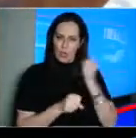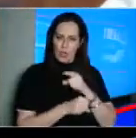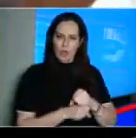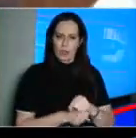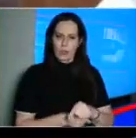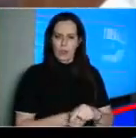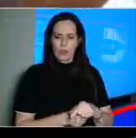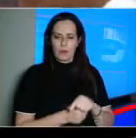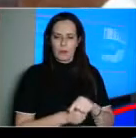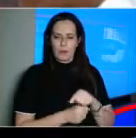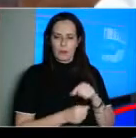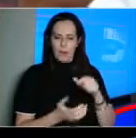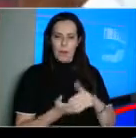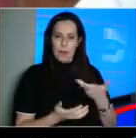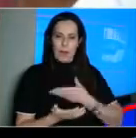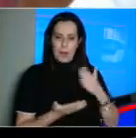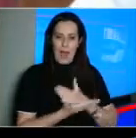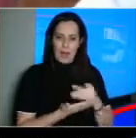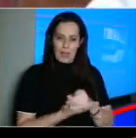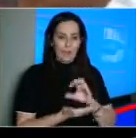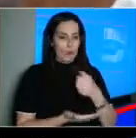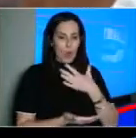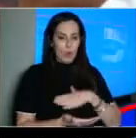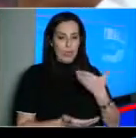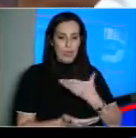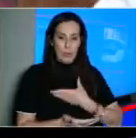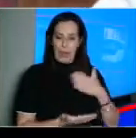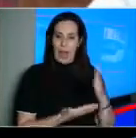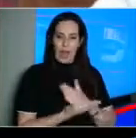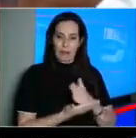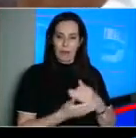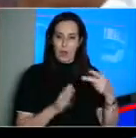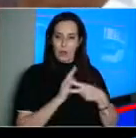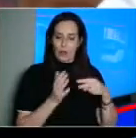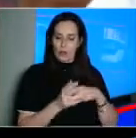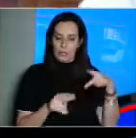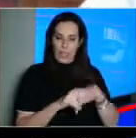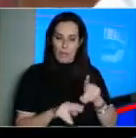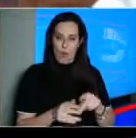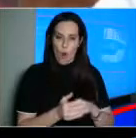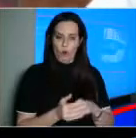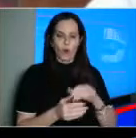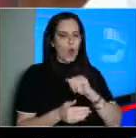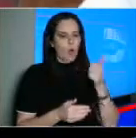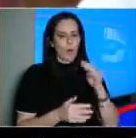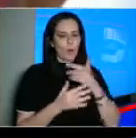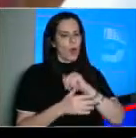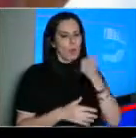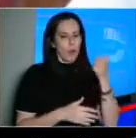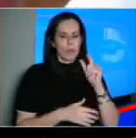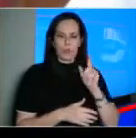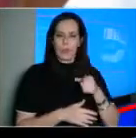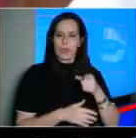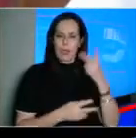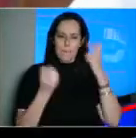אז, אתה כמקבל החלטה, אם אתה רוצה לקבל איזושהי החלטה לתוכנית התערבות מסוימת, קודם כל בראש ובראשונה אתה